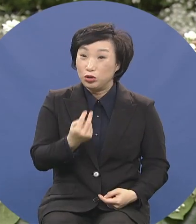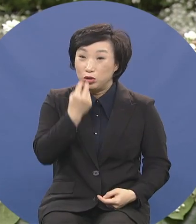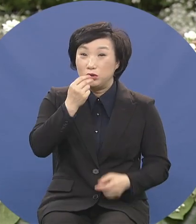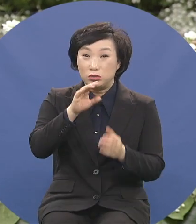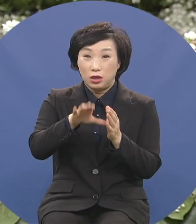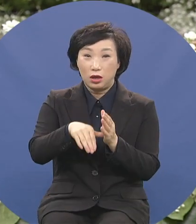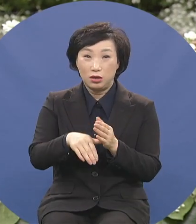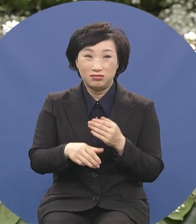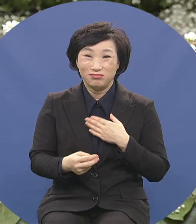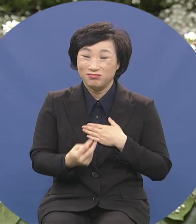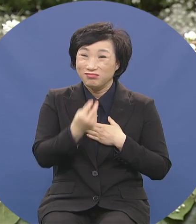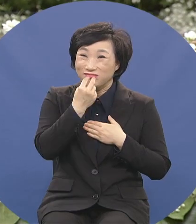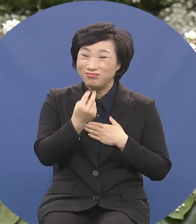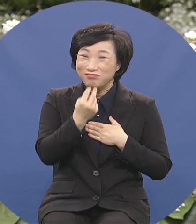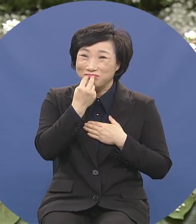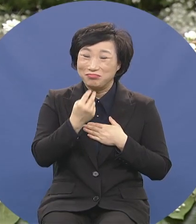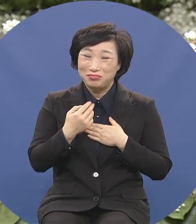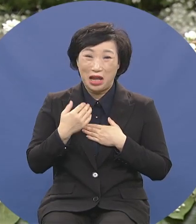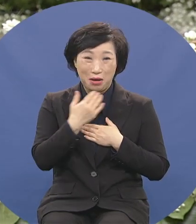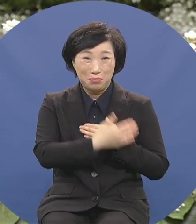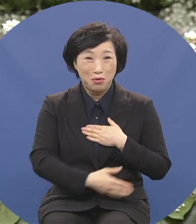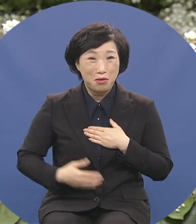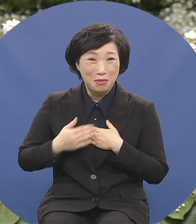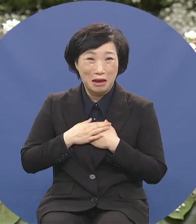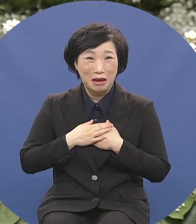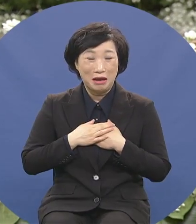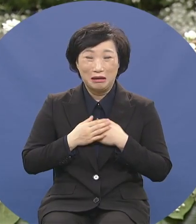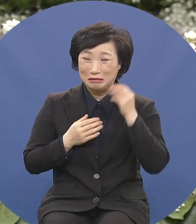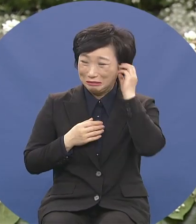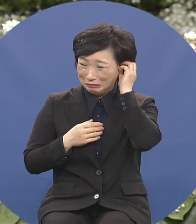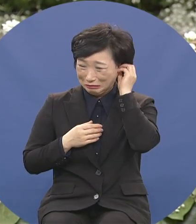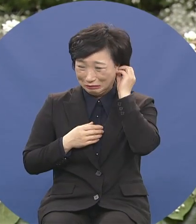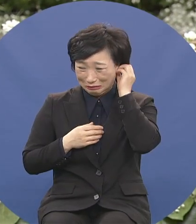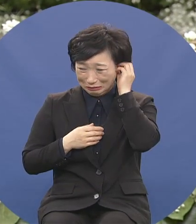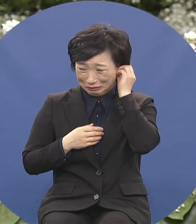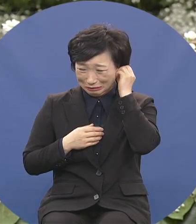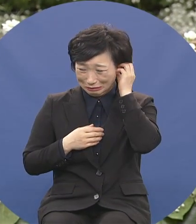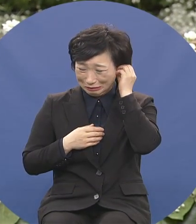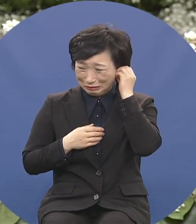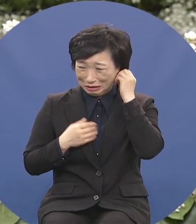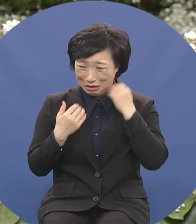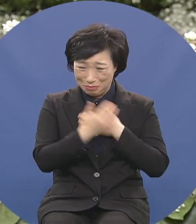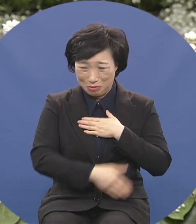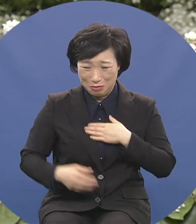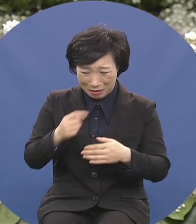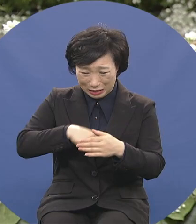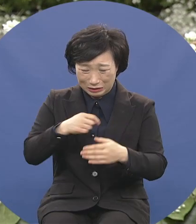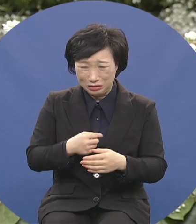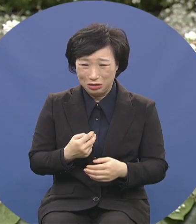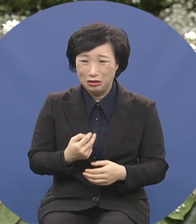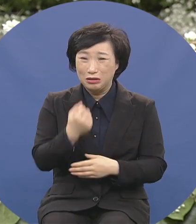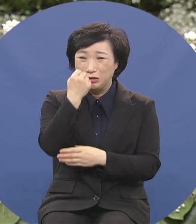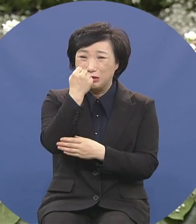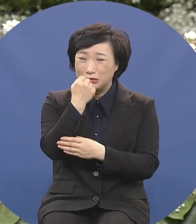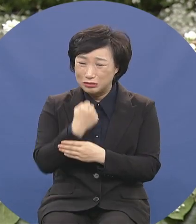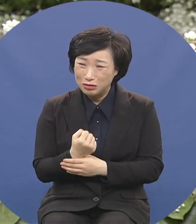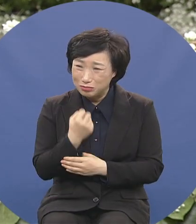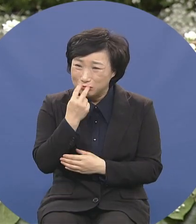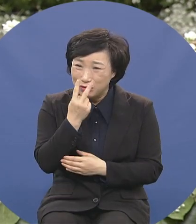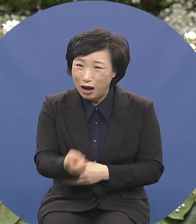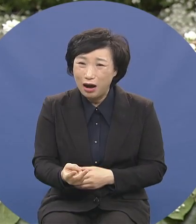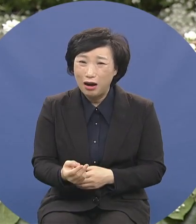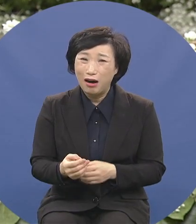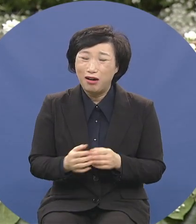쉬어도 내 숨소리에 내 속에서 썩은 냄새가 쭉 들릴